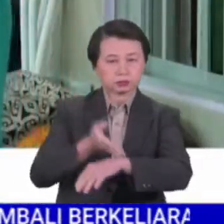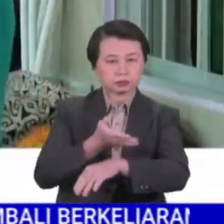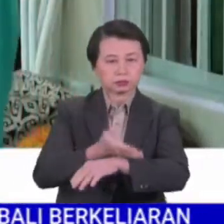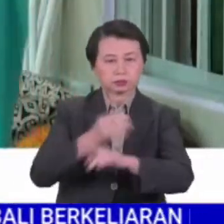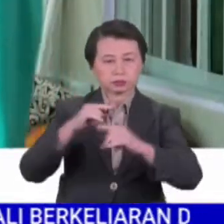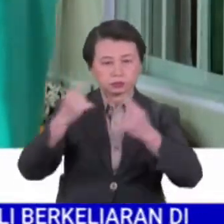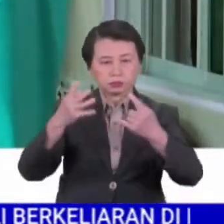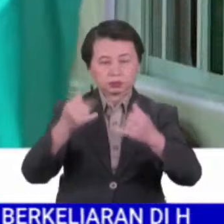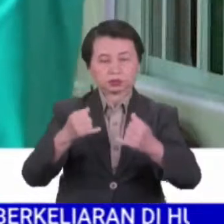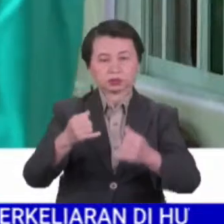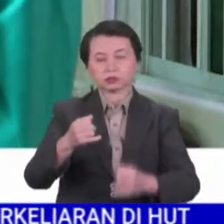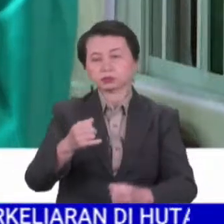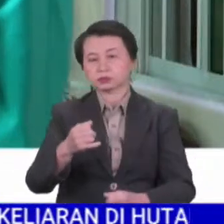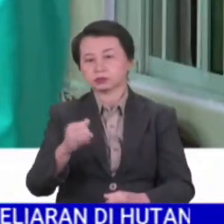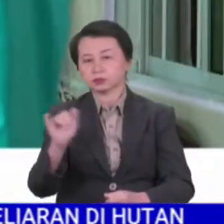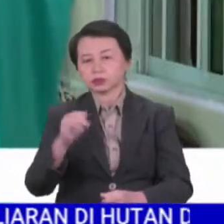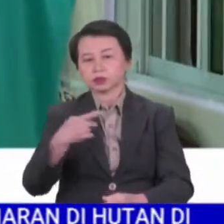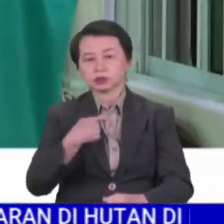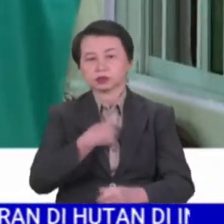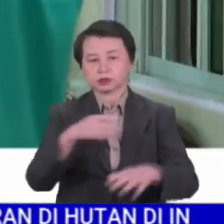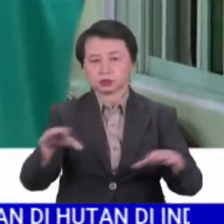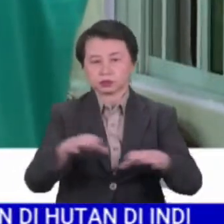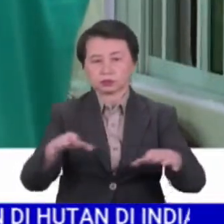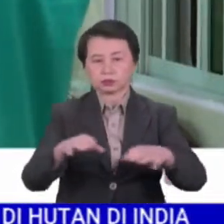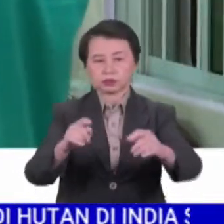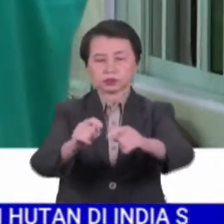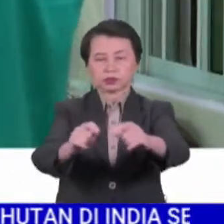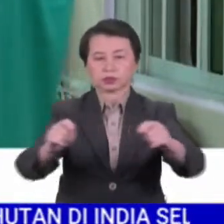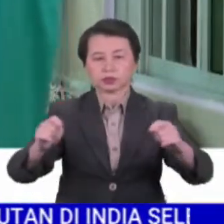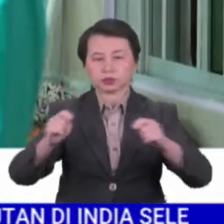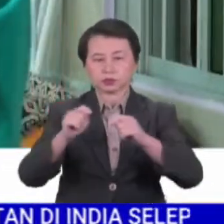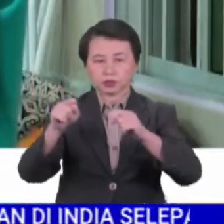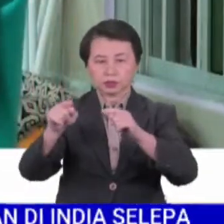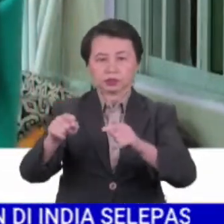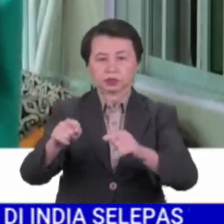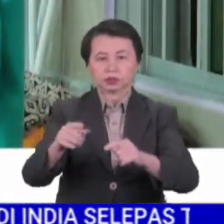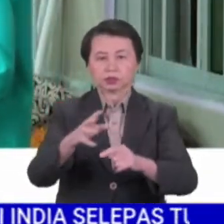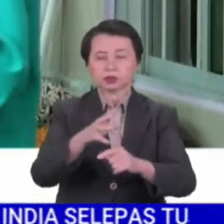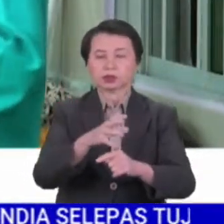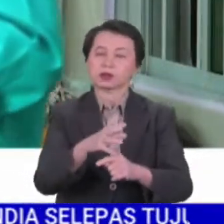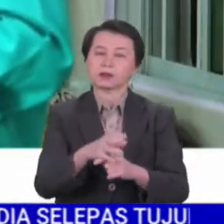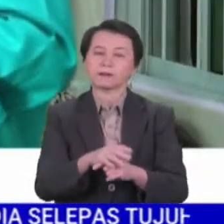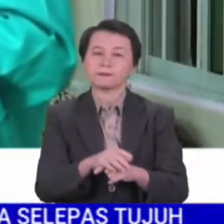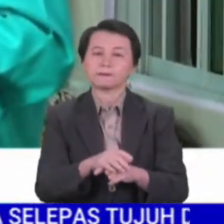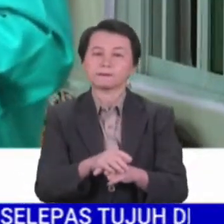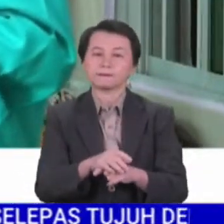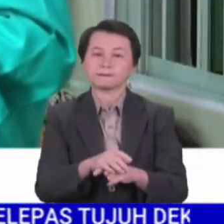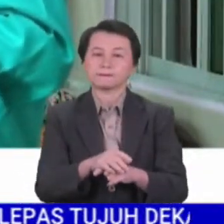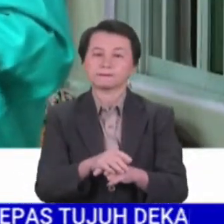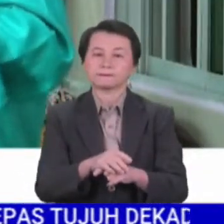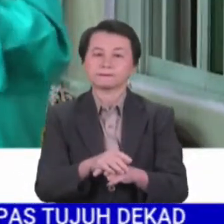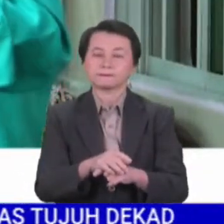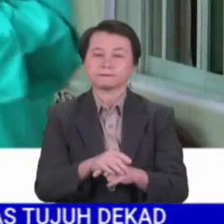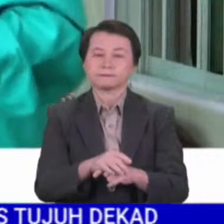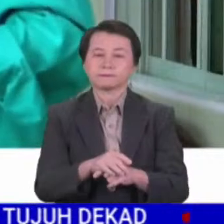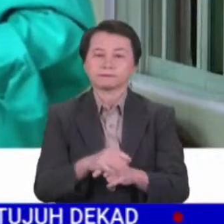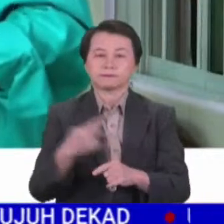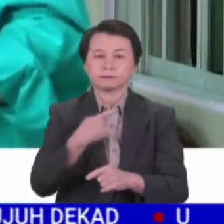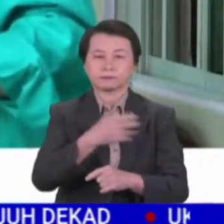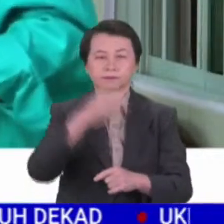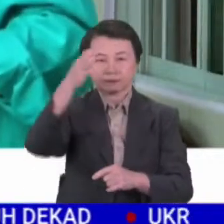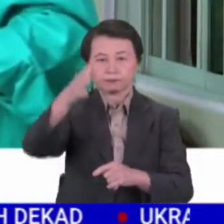ini berjaya kita buat tempat lain lagi. Satunya di Barat, kawasan Barat kita akan